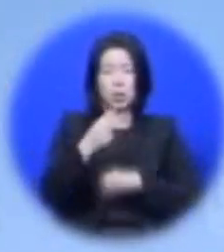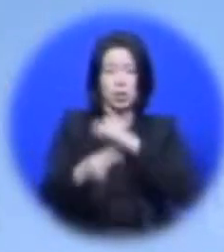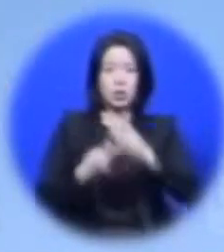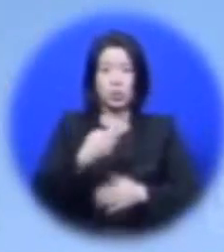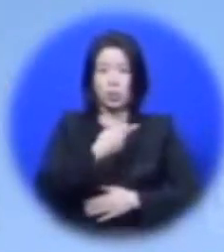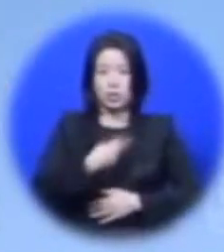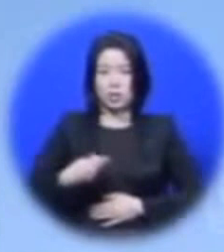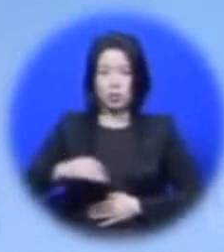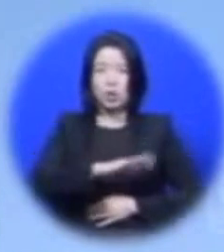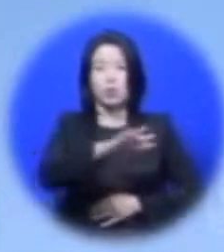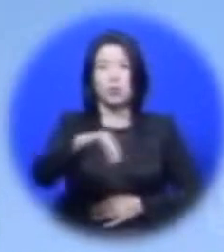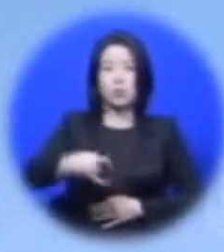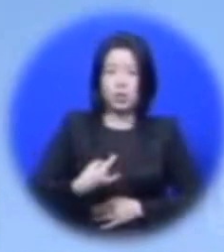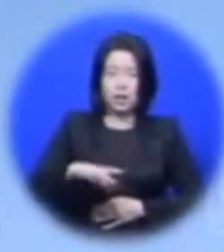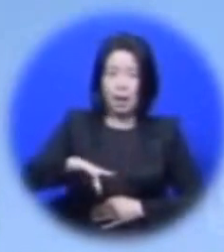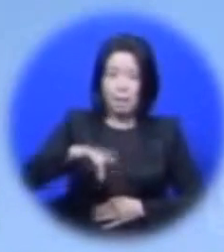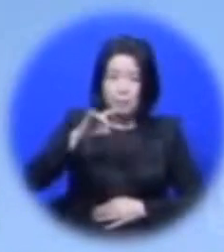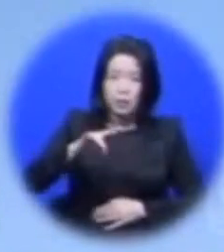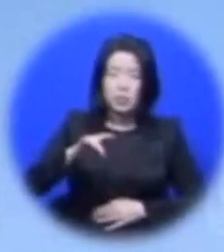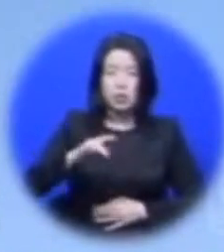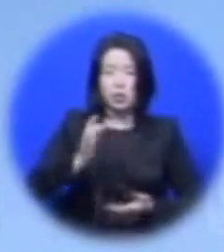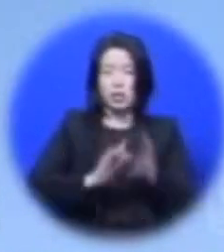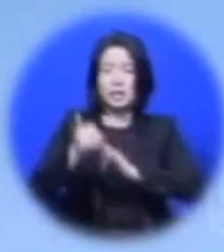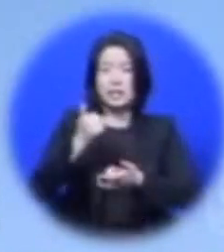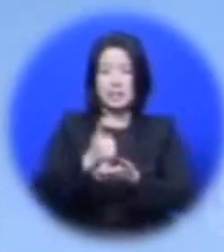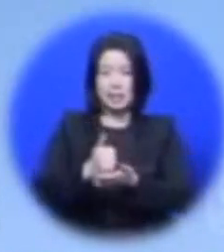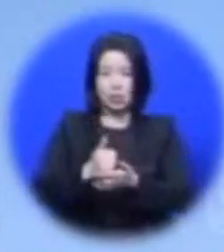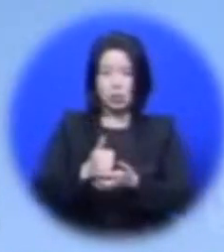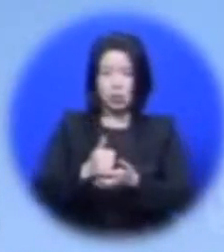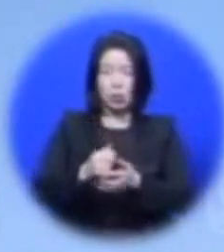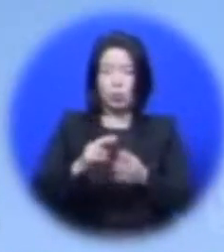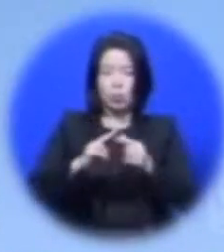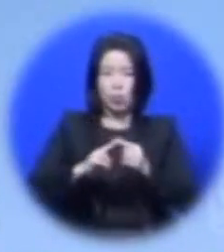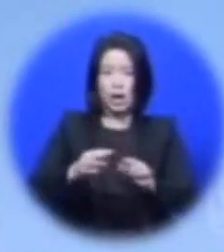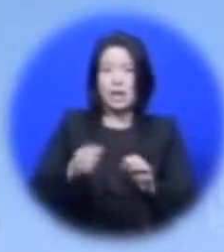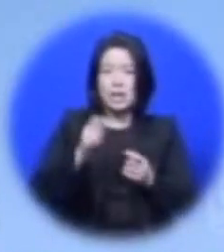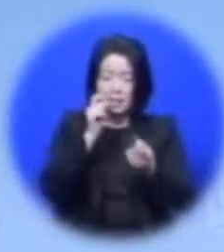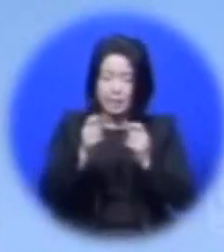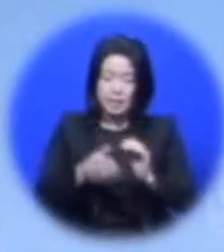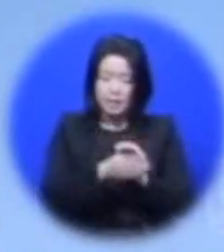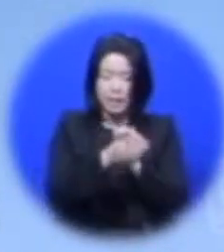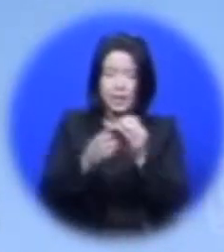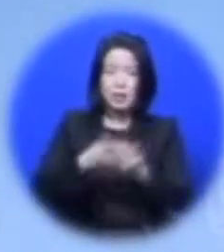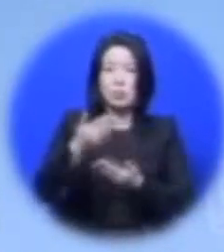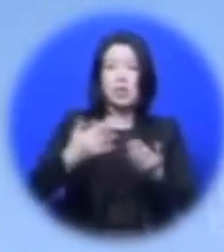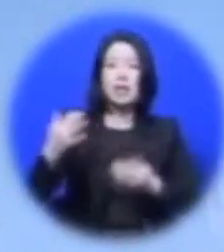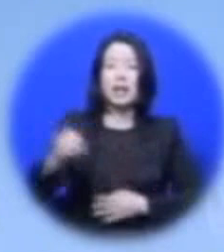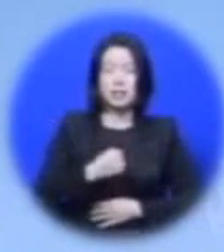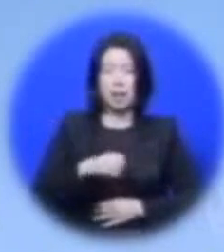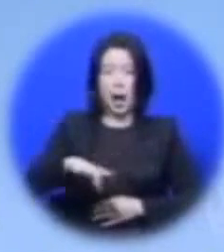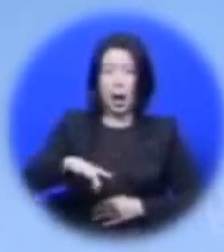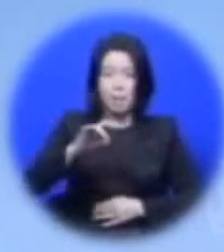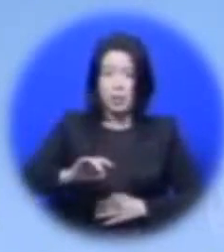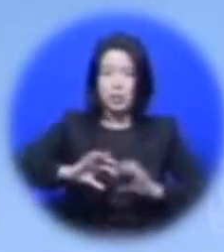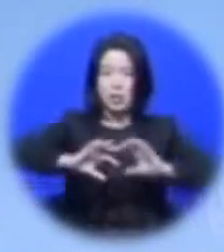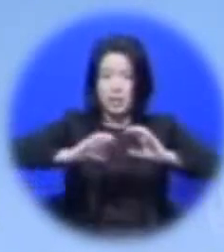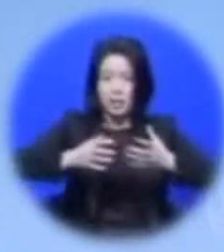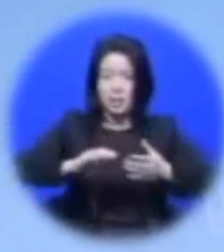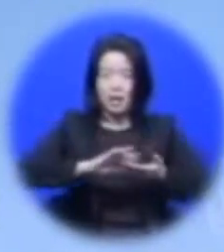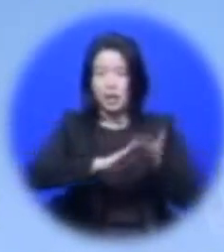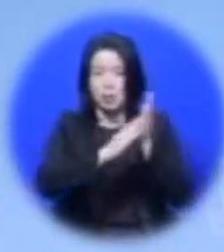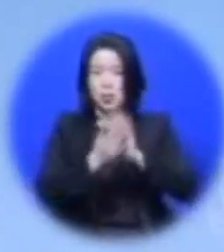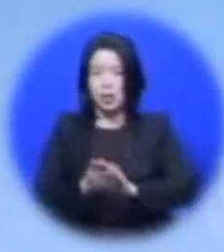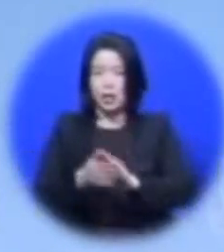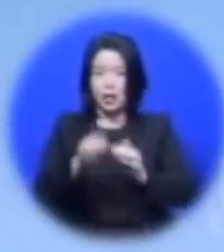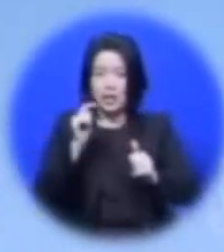요한사도는 우리에게 먼저 예수님과 사귐을 가지라는, 먼저 세상을 변화시키기